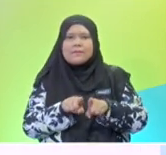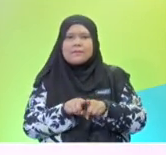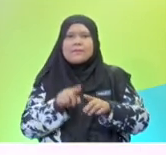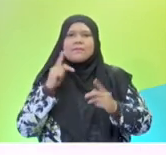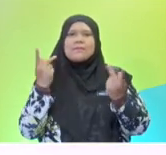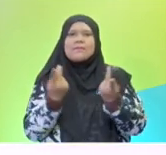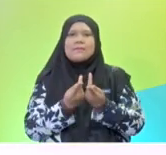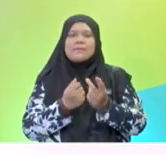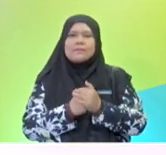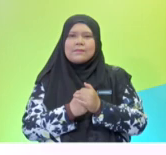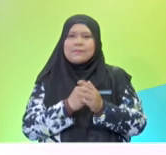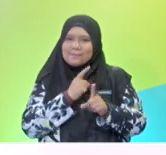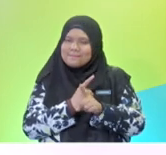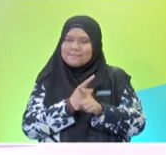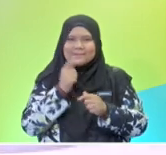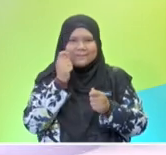Tepat sekali.